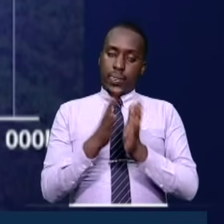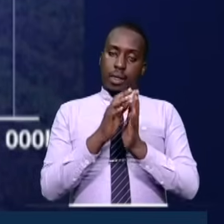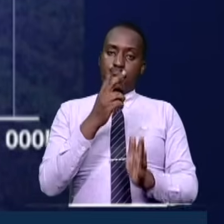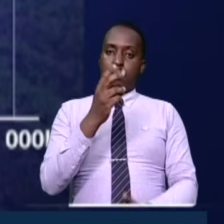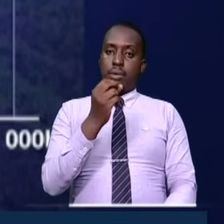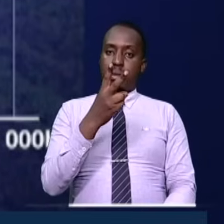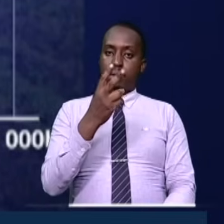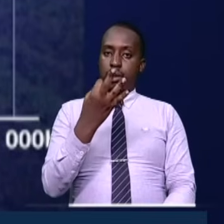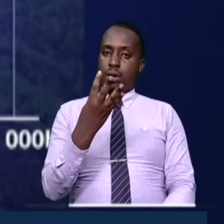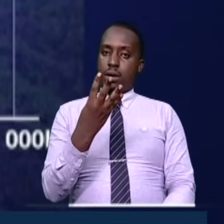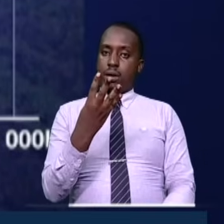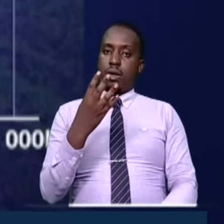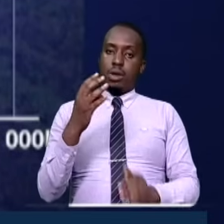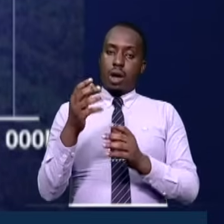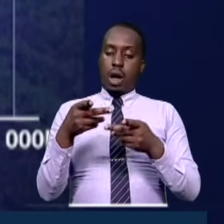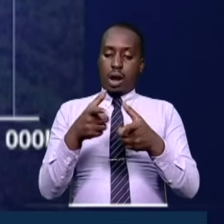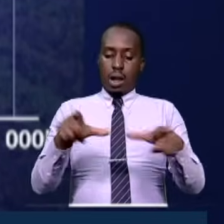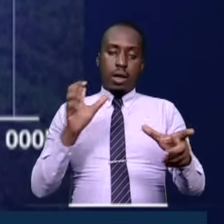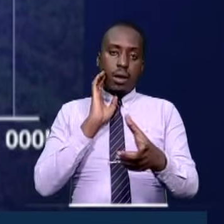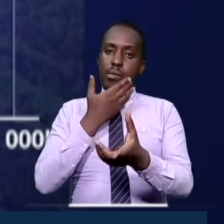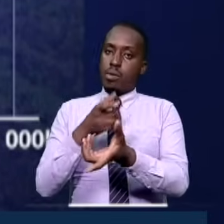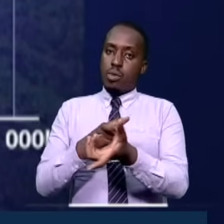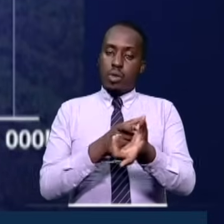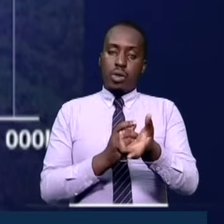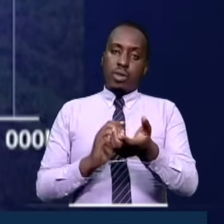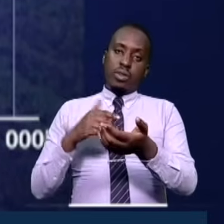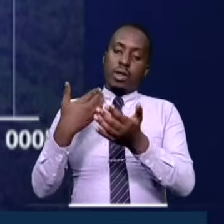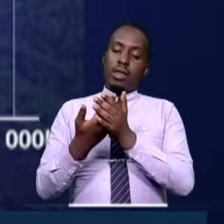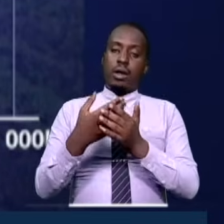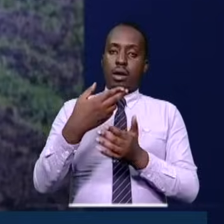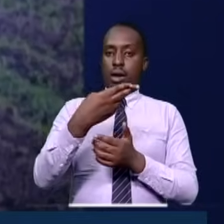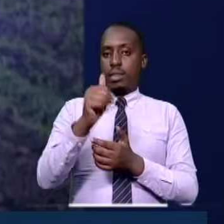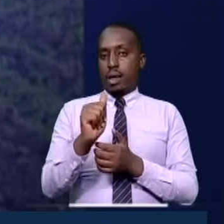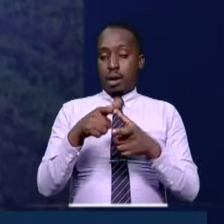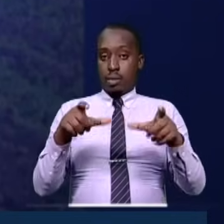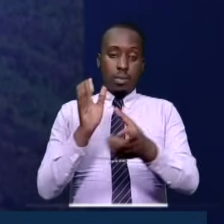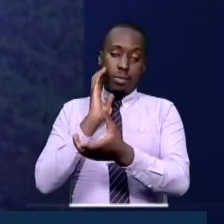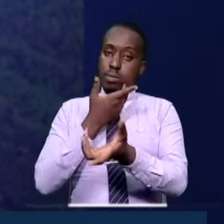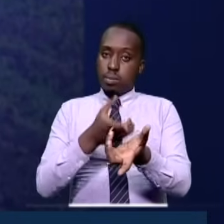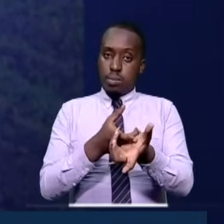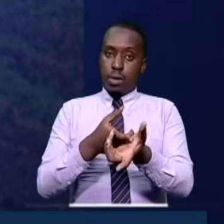2023-2024 ubuso bwuhirwa buzagera kuri hegitari zirenga 122,000. Imibare ya